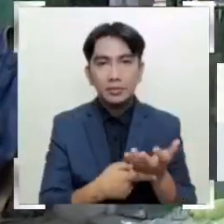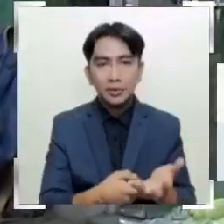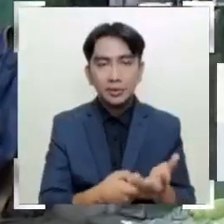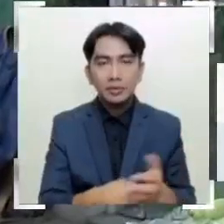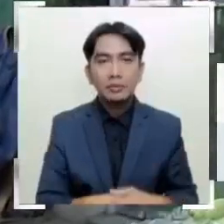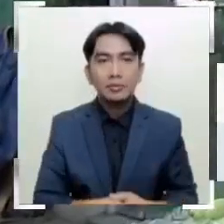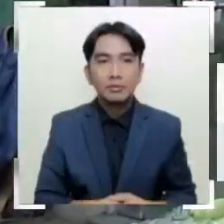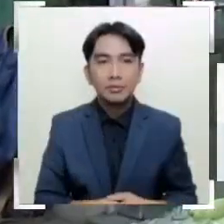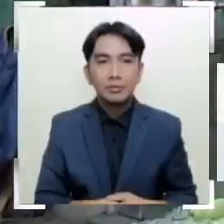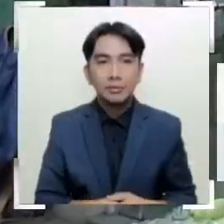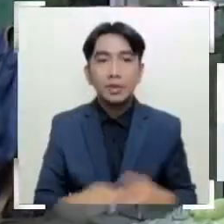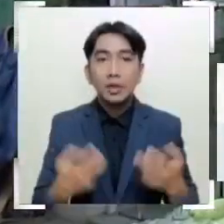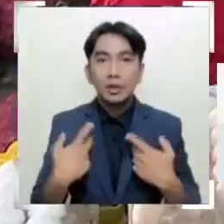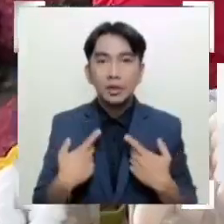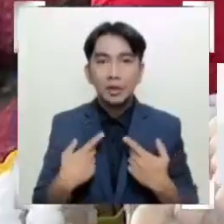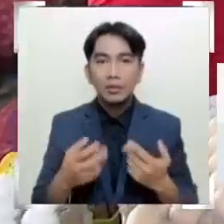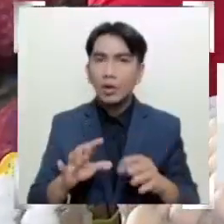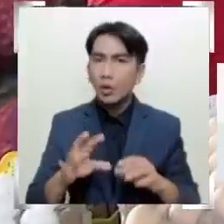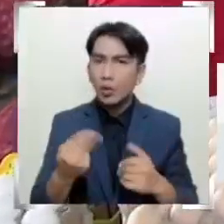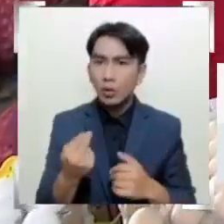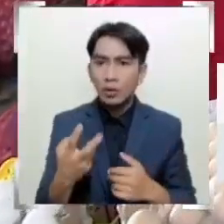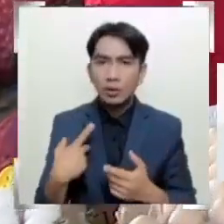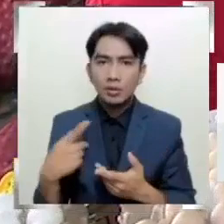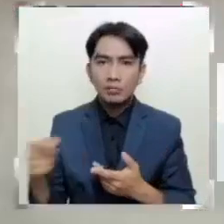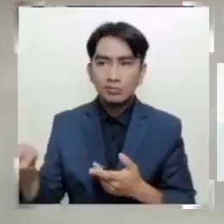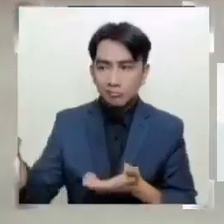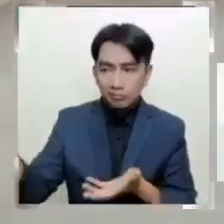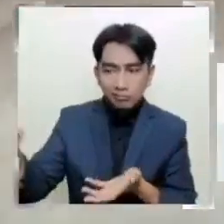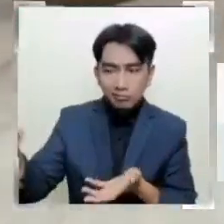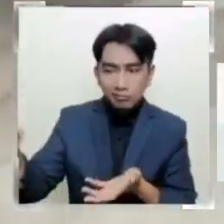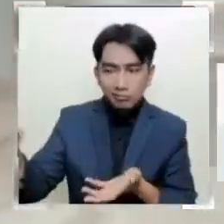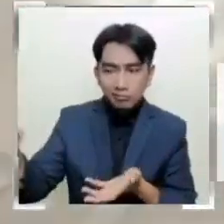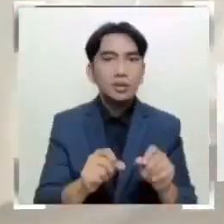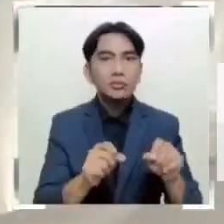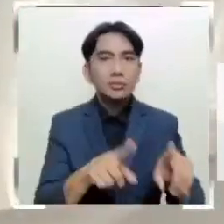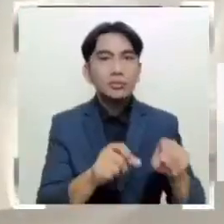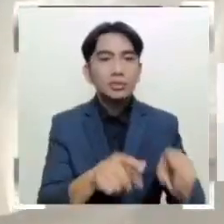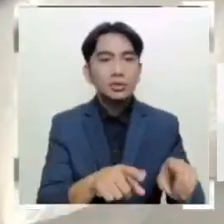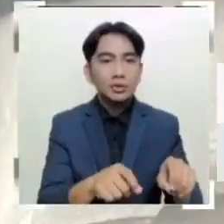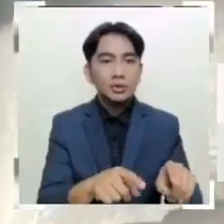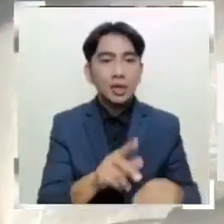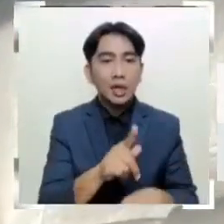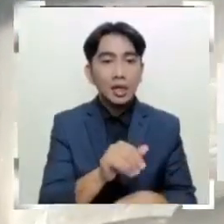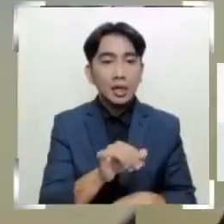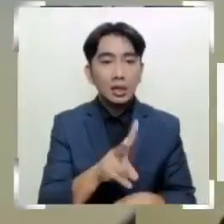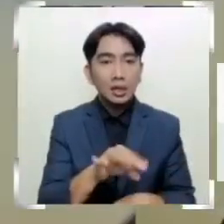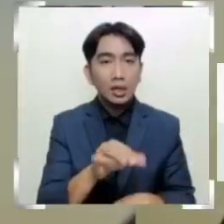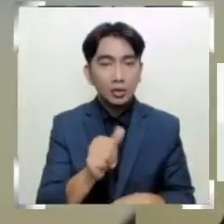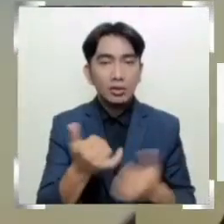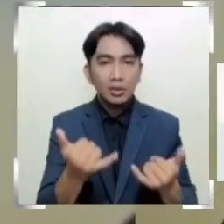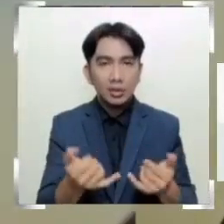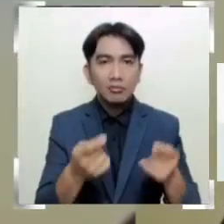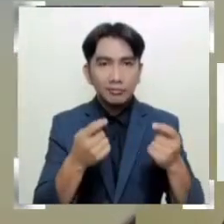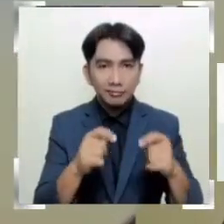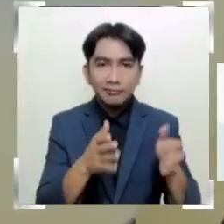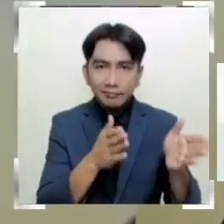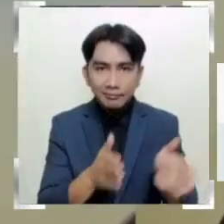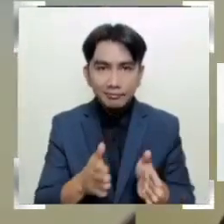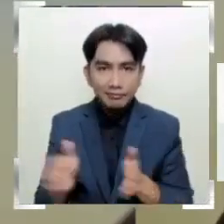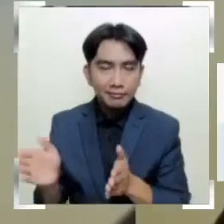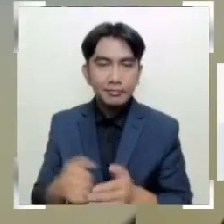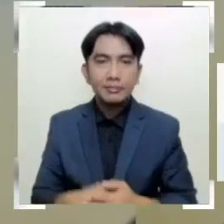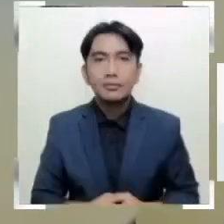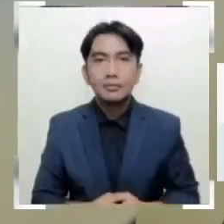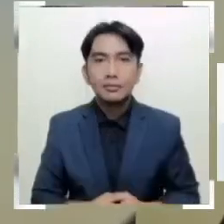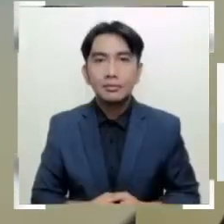kailan maibibenta ang mga nakumpiskang smuggled na asukal sa mga Kadiwa store, pero pinaplan siya na raw ito. In due time po, no, I cannot give you a